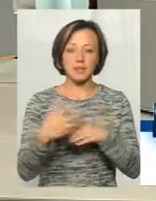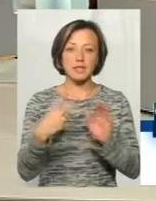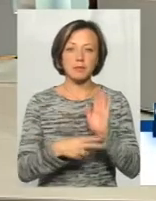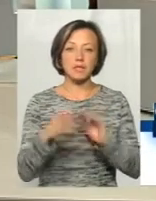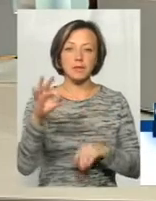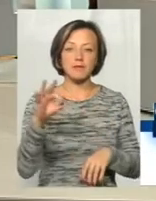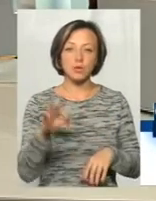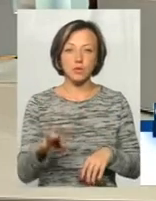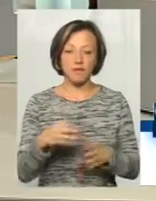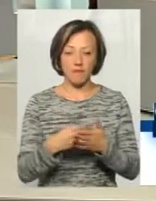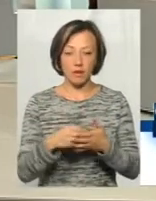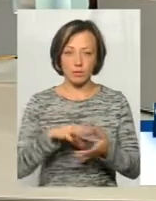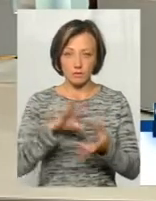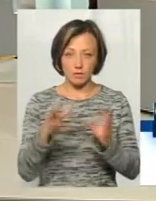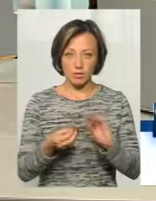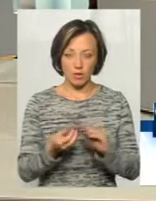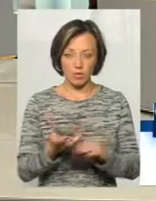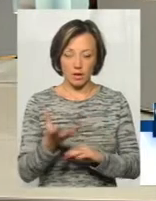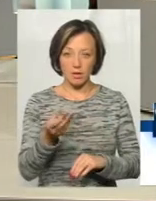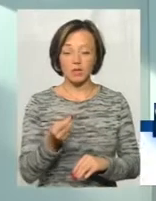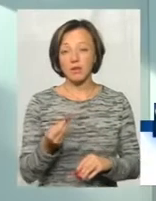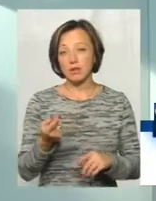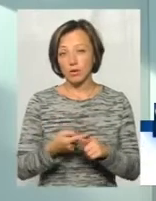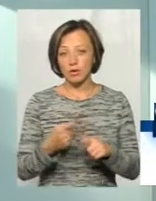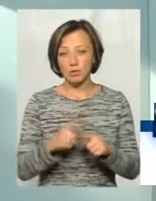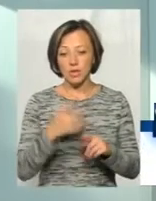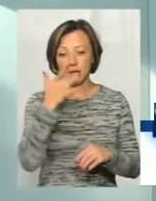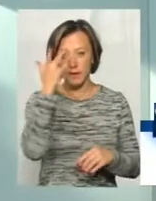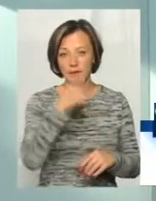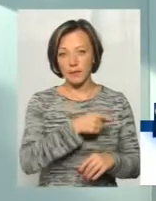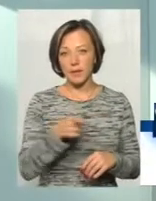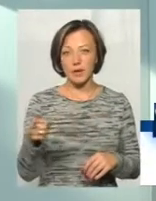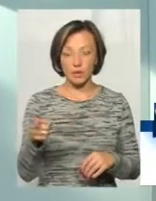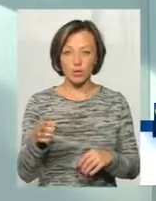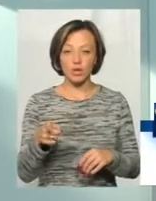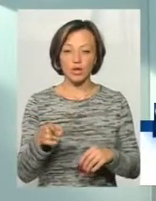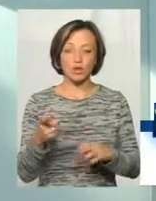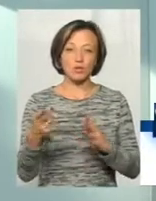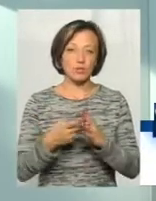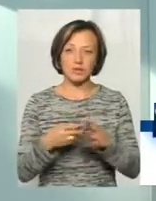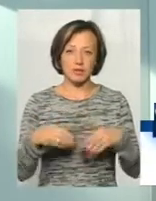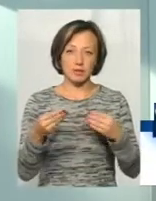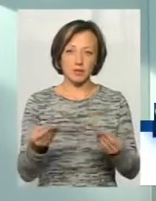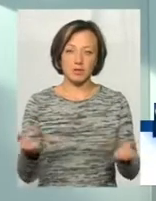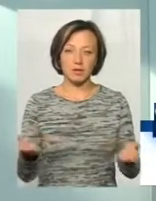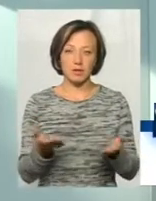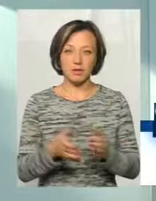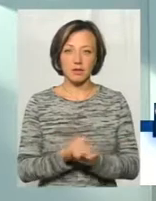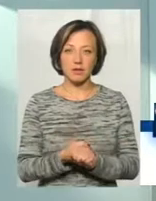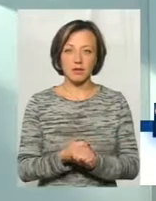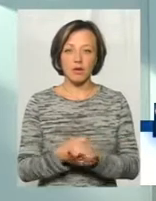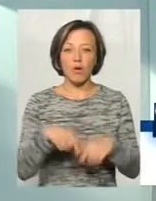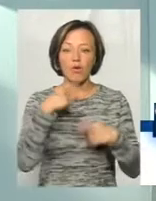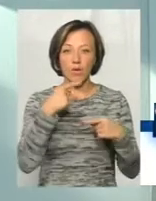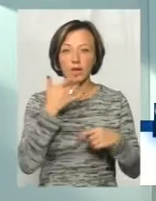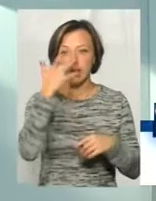70% вартості. Тому, як правило, на літній період у наданні субсидії не відмовляється, але ми говоримо,